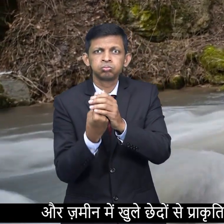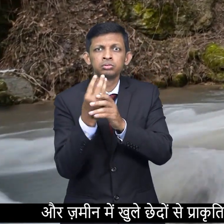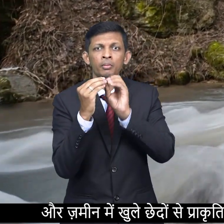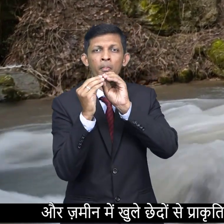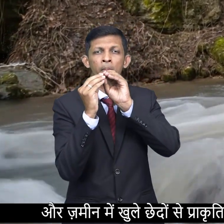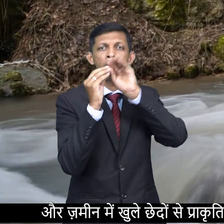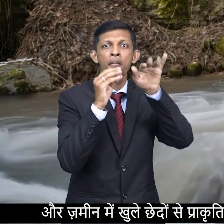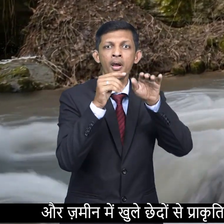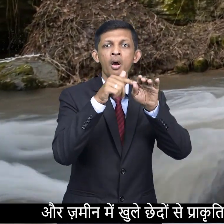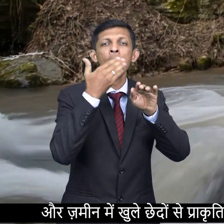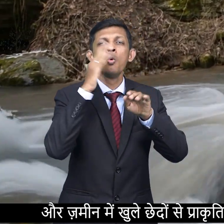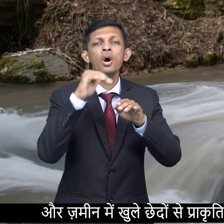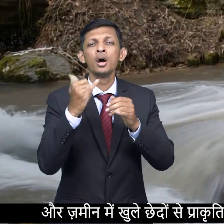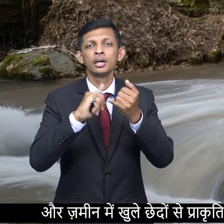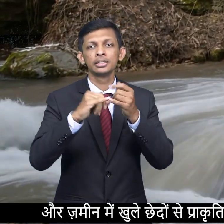जाता है।